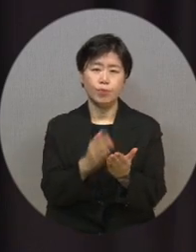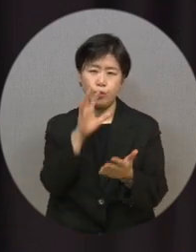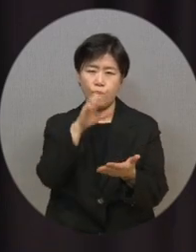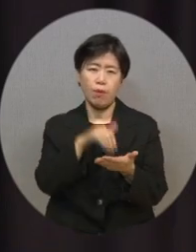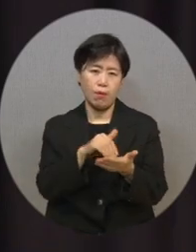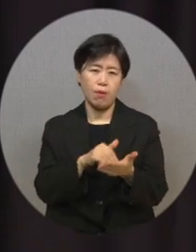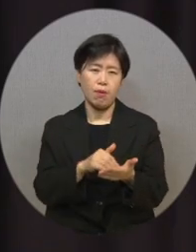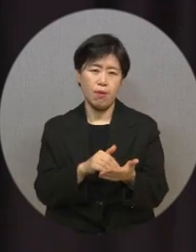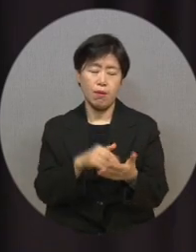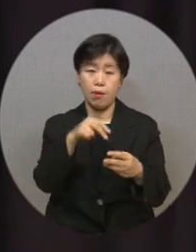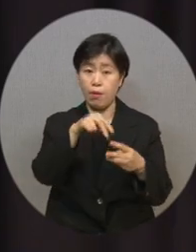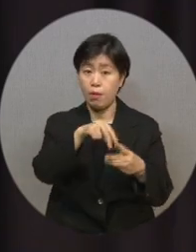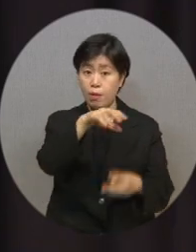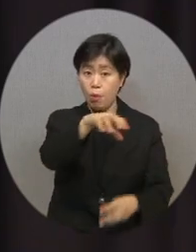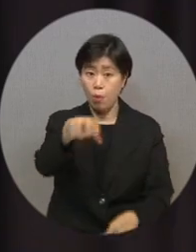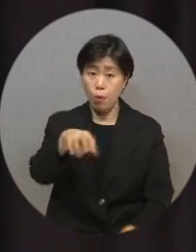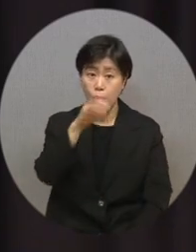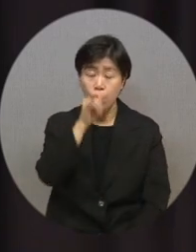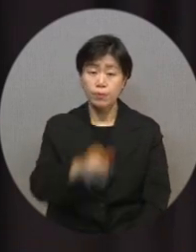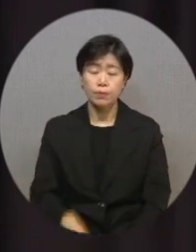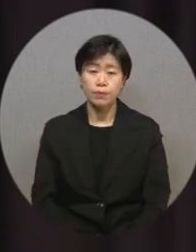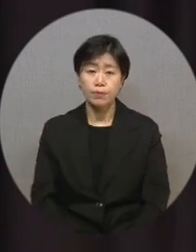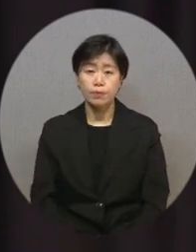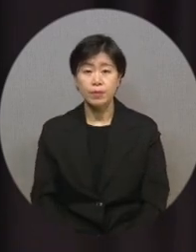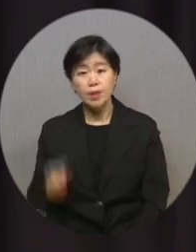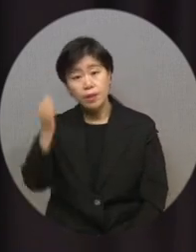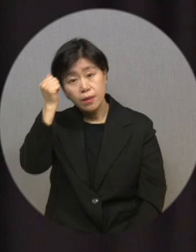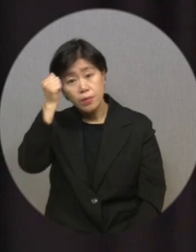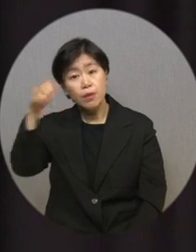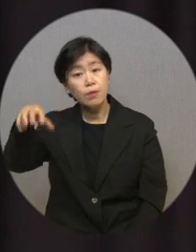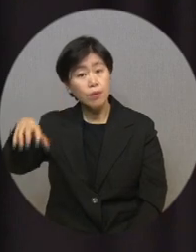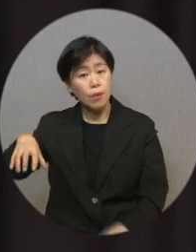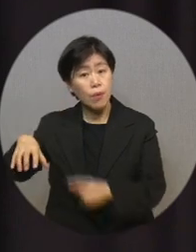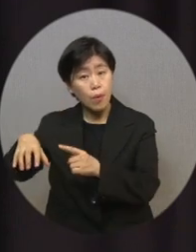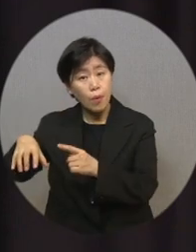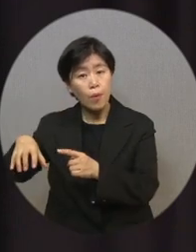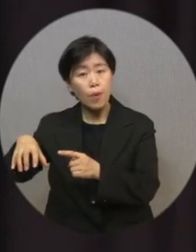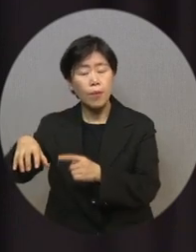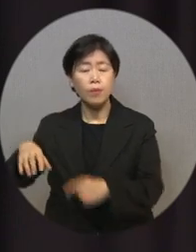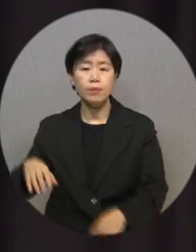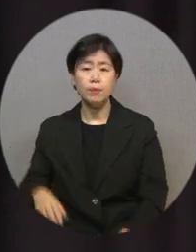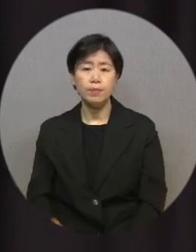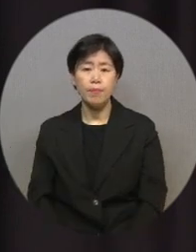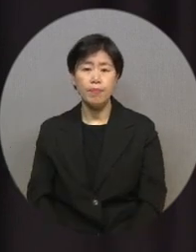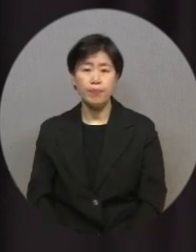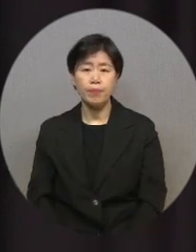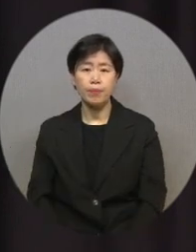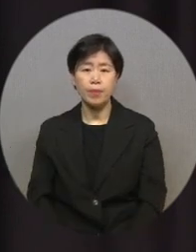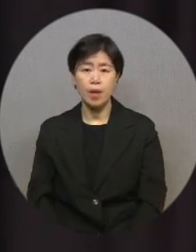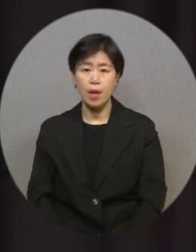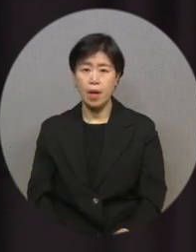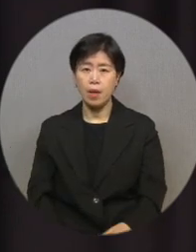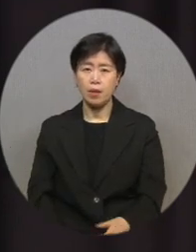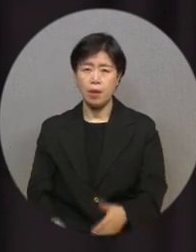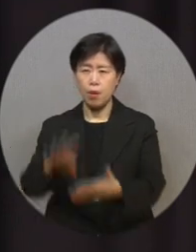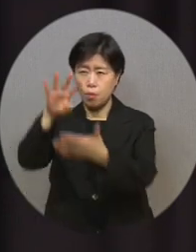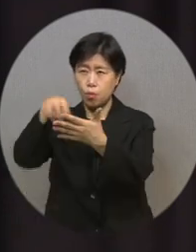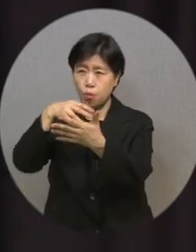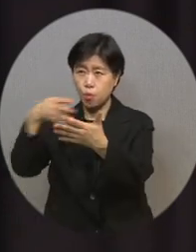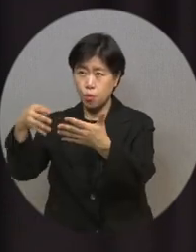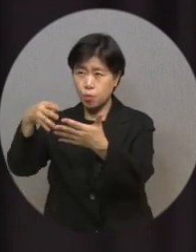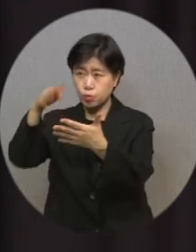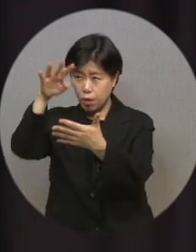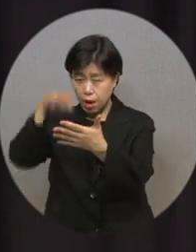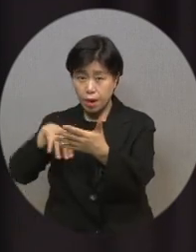기업 그니까 그 기숙형 일반적인 정규 과정에 프로그램을 운영한다 그러면 맞춤 훈련